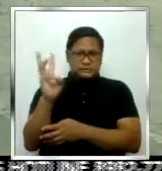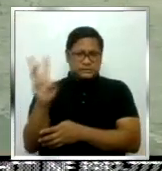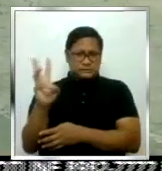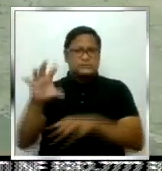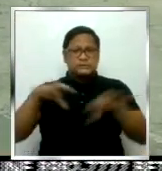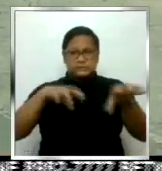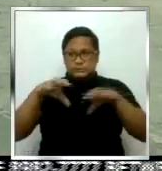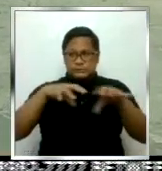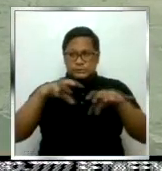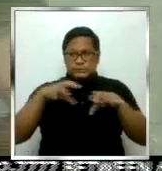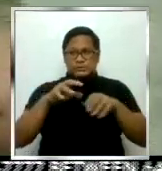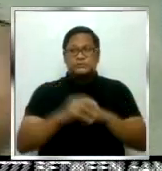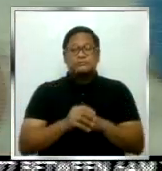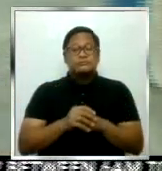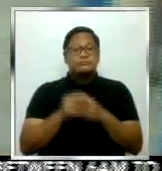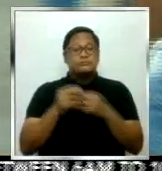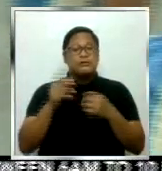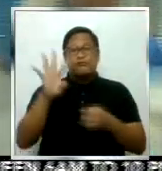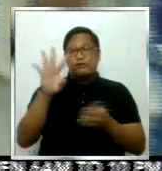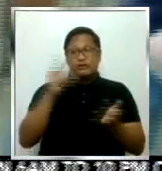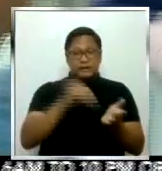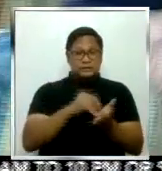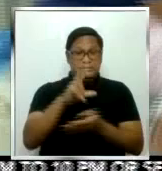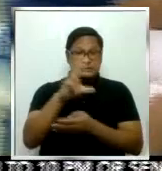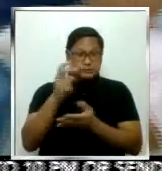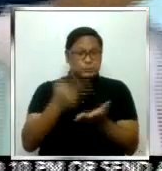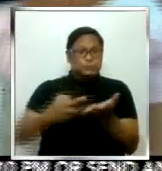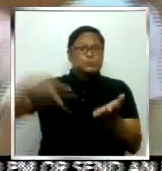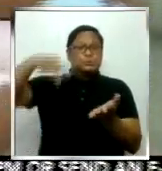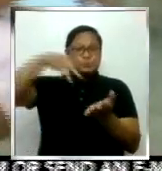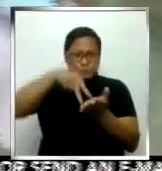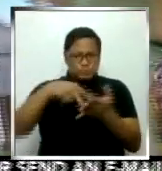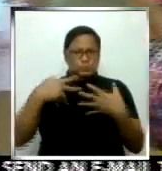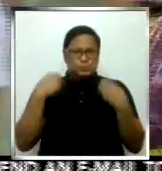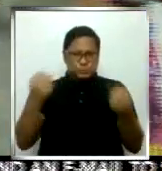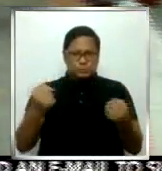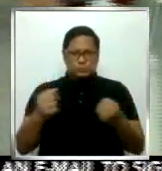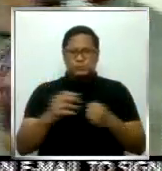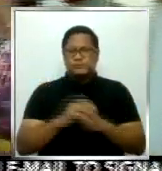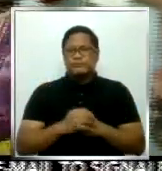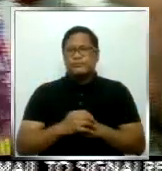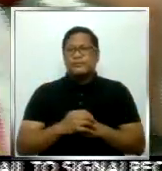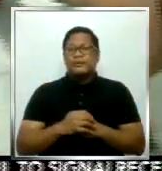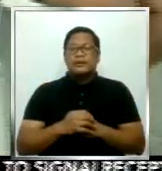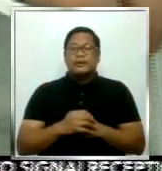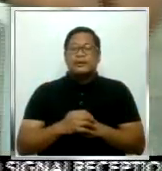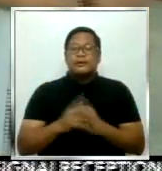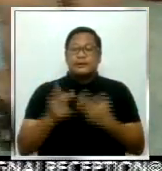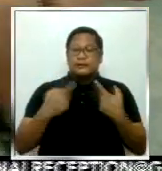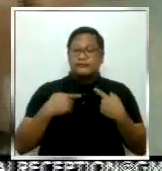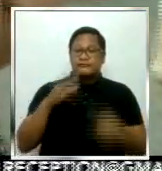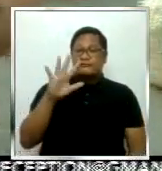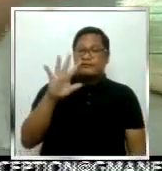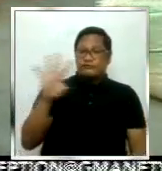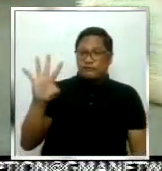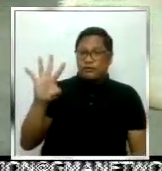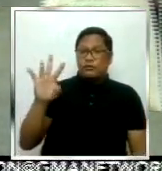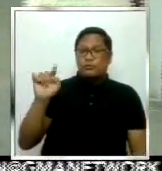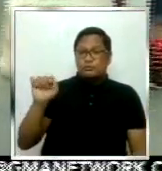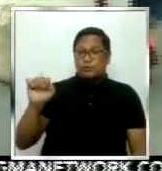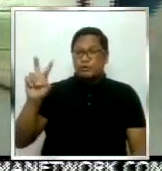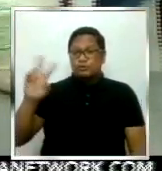mahigit 4,300 na ang gumaling sa sakit. We have about 54.2% recovery